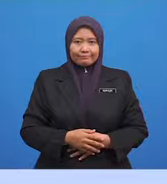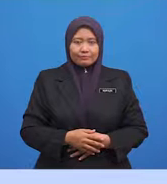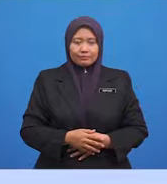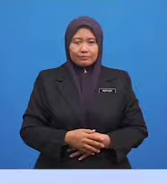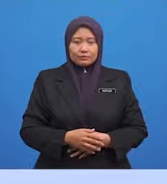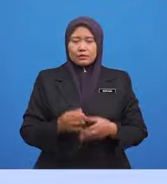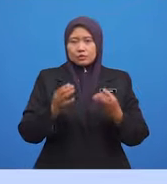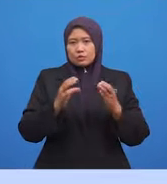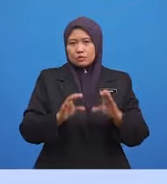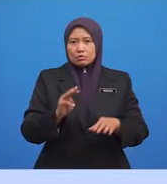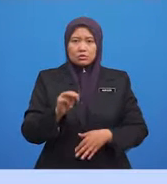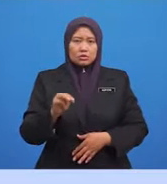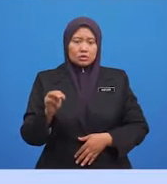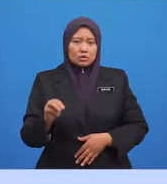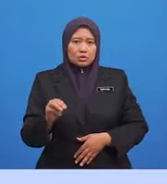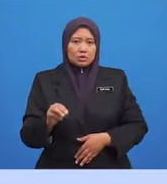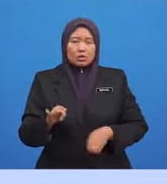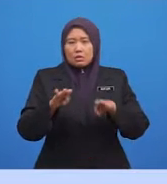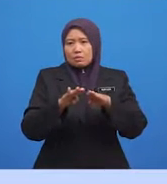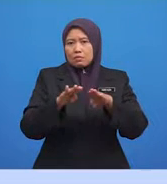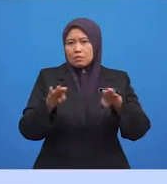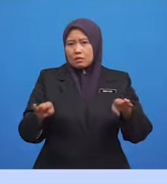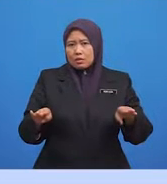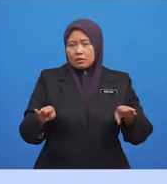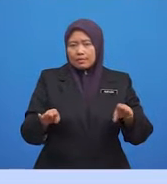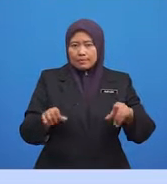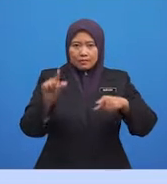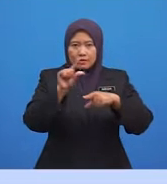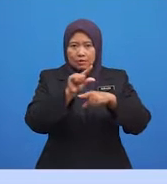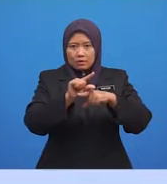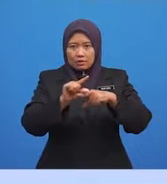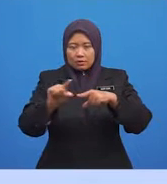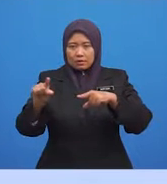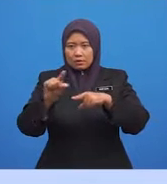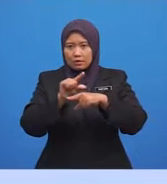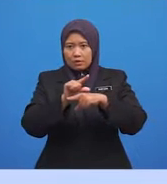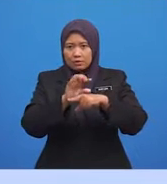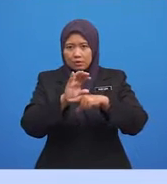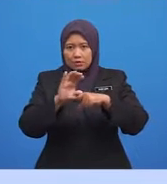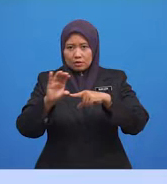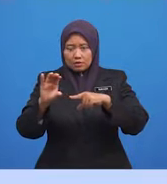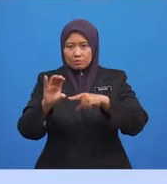Cuba murid-murid buat perbandingan gerabak kereta api yang dipaparkan.